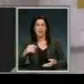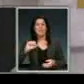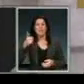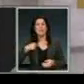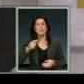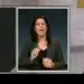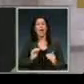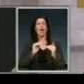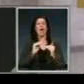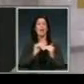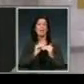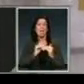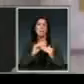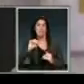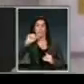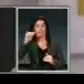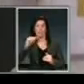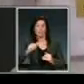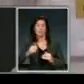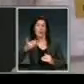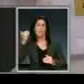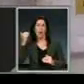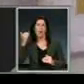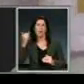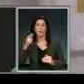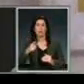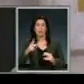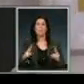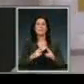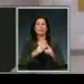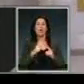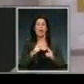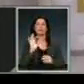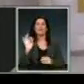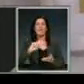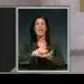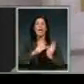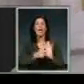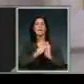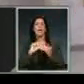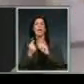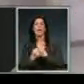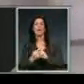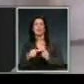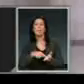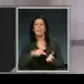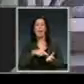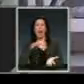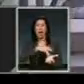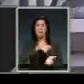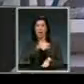מראש פגישה בשביל שנוכל לסדר חדר חילופי, בגלל שהמקום לא נגיש